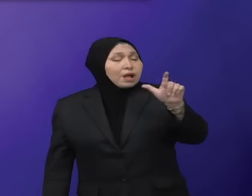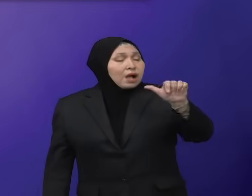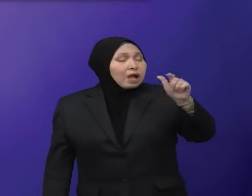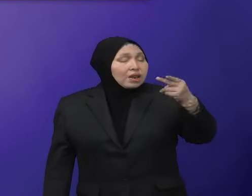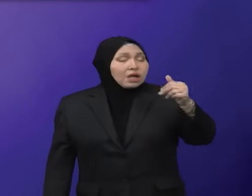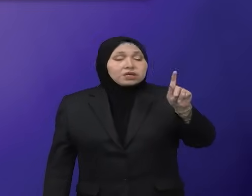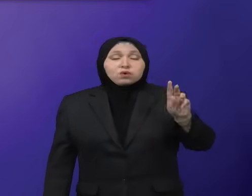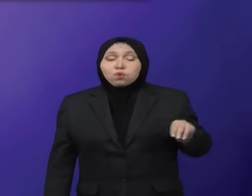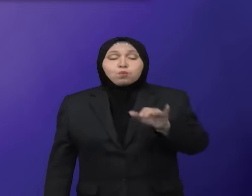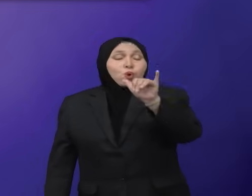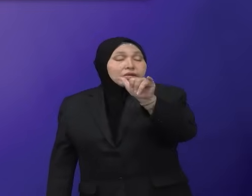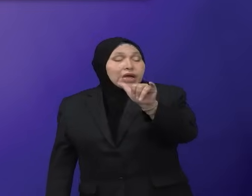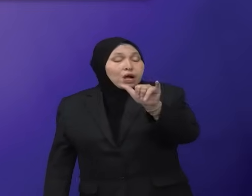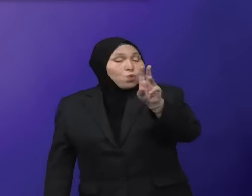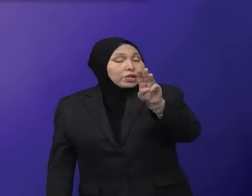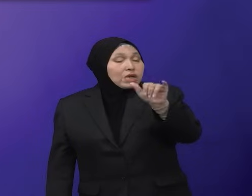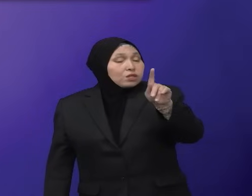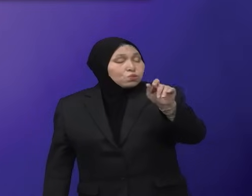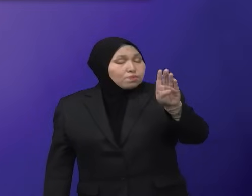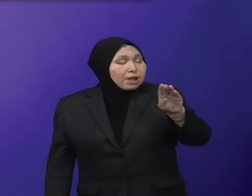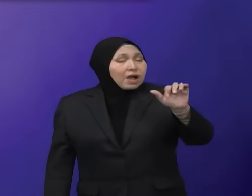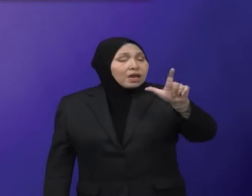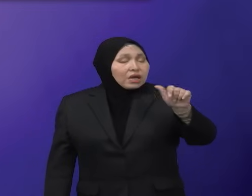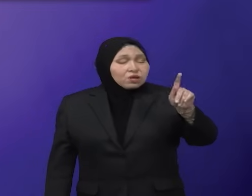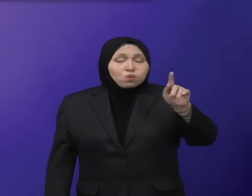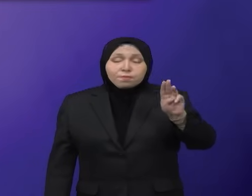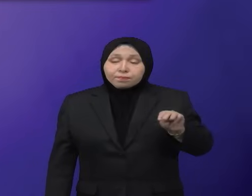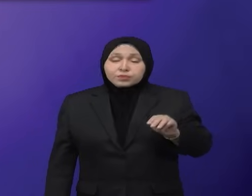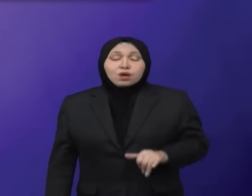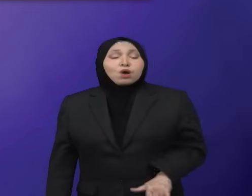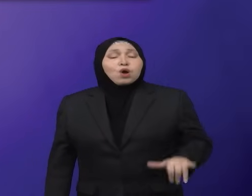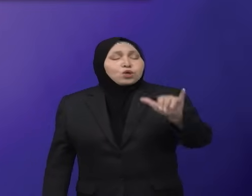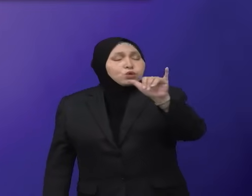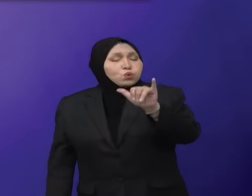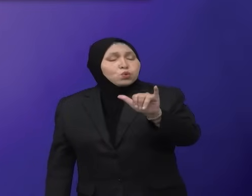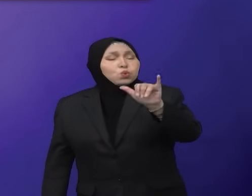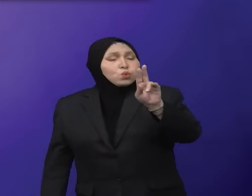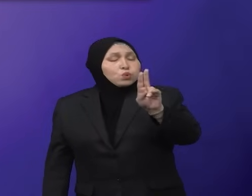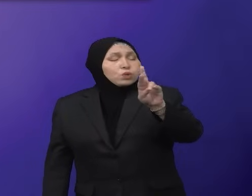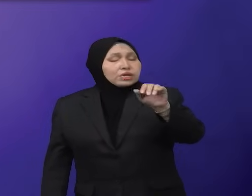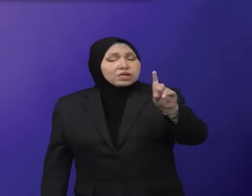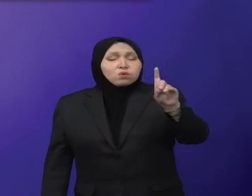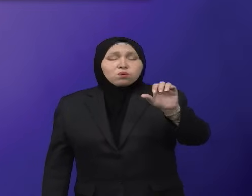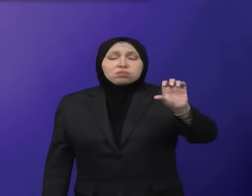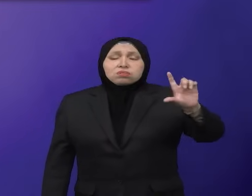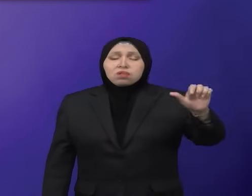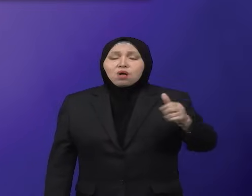alaikum. Wa yatuba alaikum. Yuridu